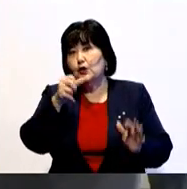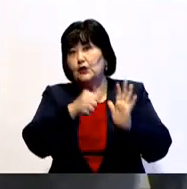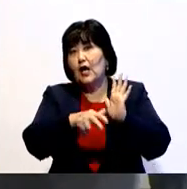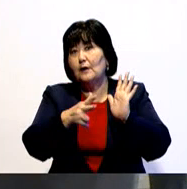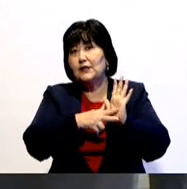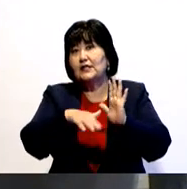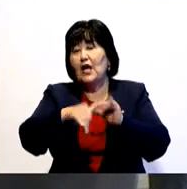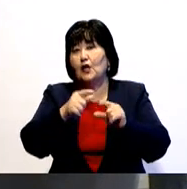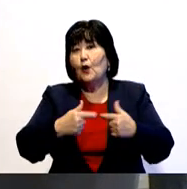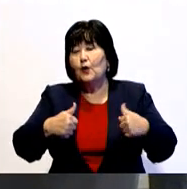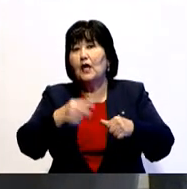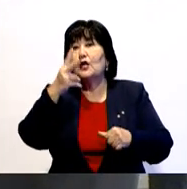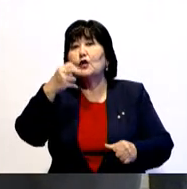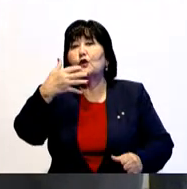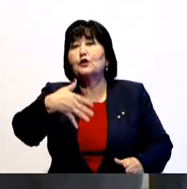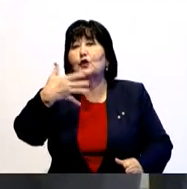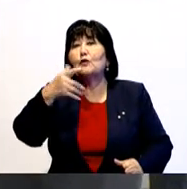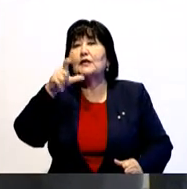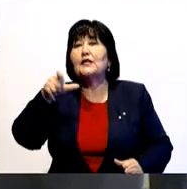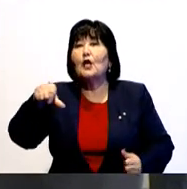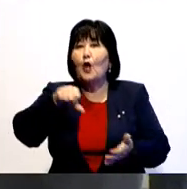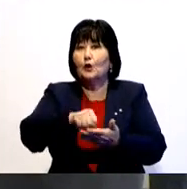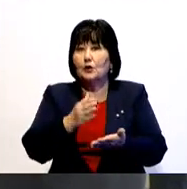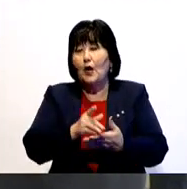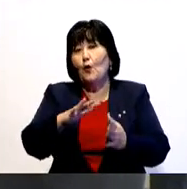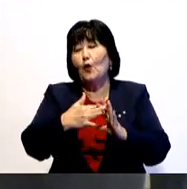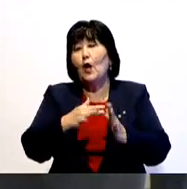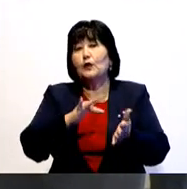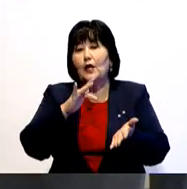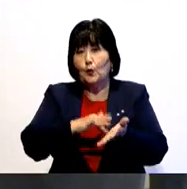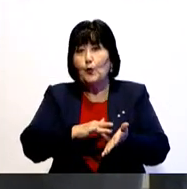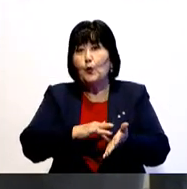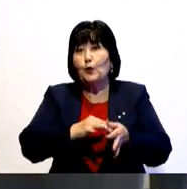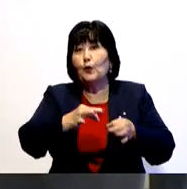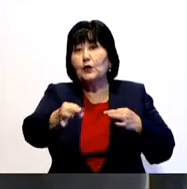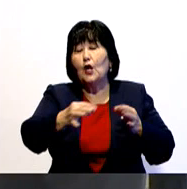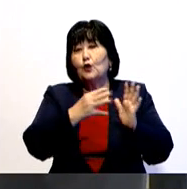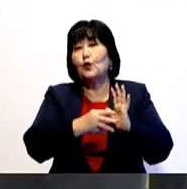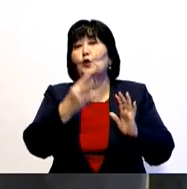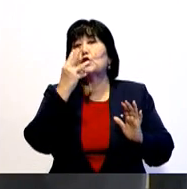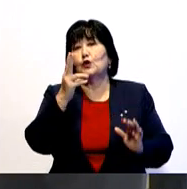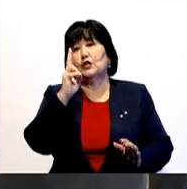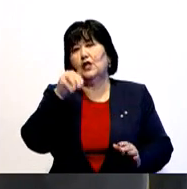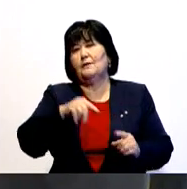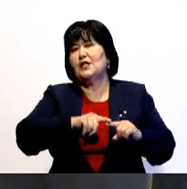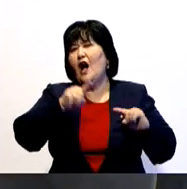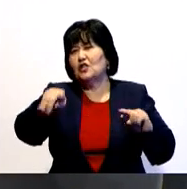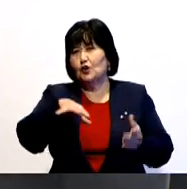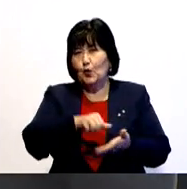268-ші сайлау учаскесі 255 сайлаушы бар. Ол аудан орталығынан 93 километр қашықтықта